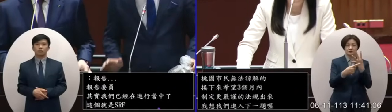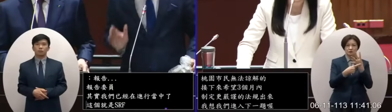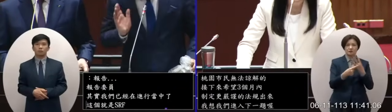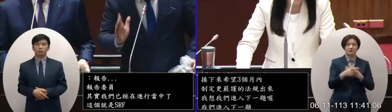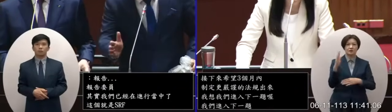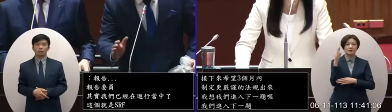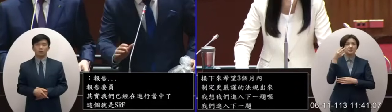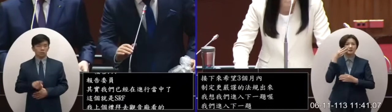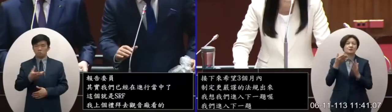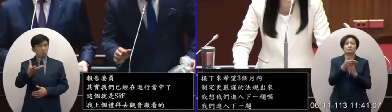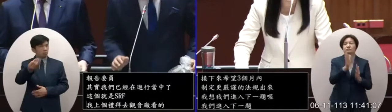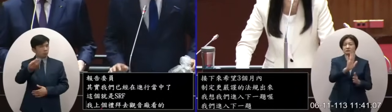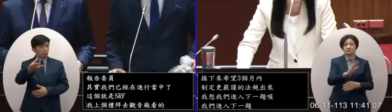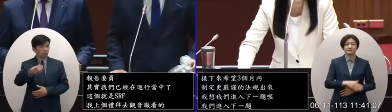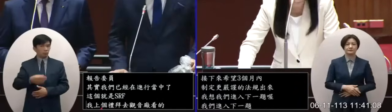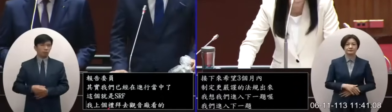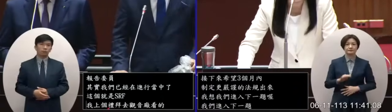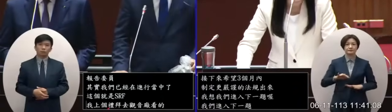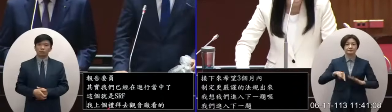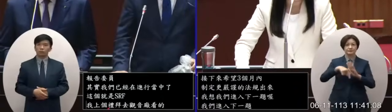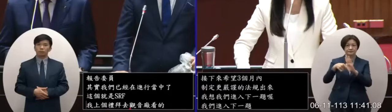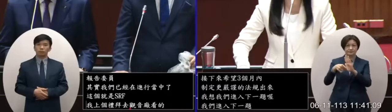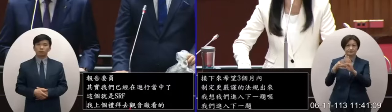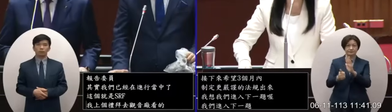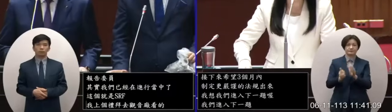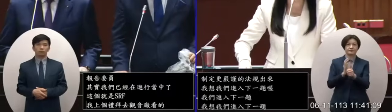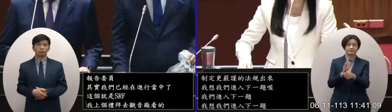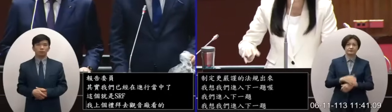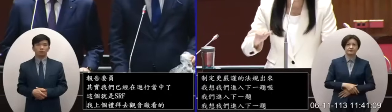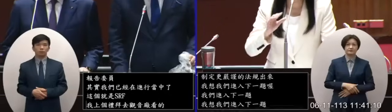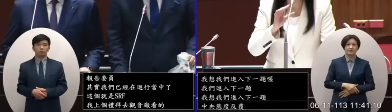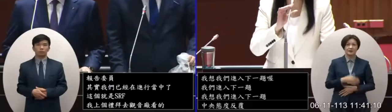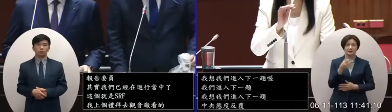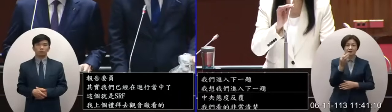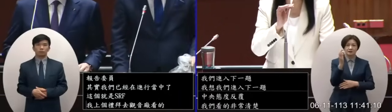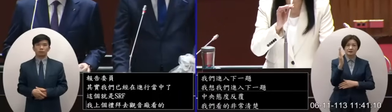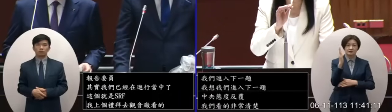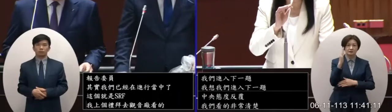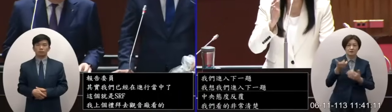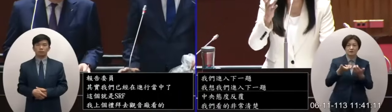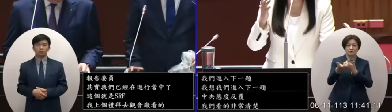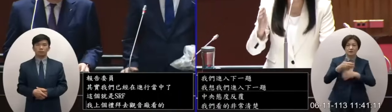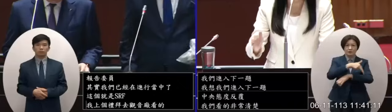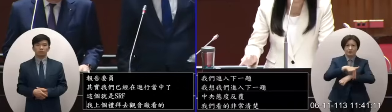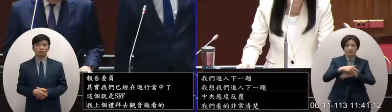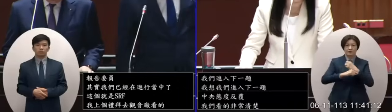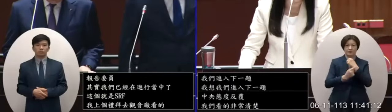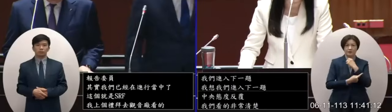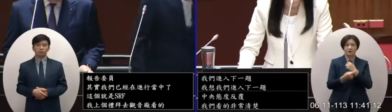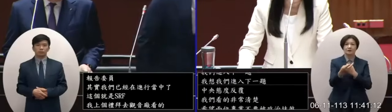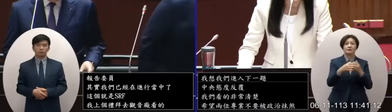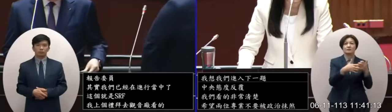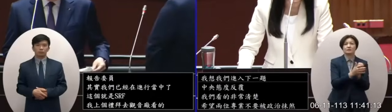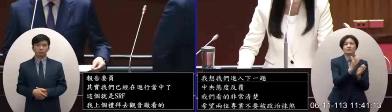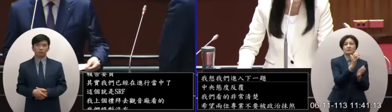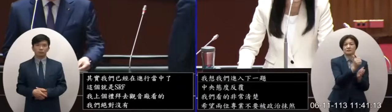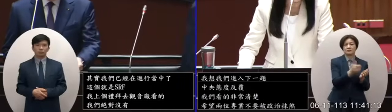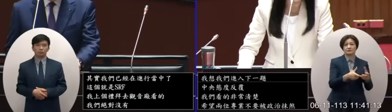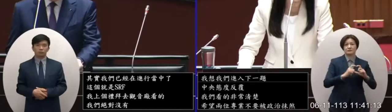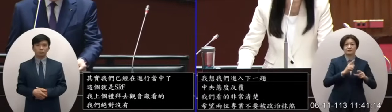抹煞了。 我们绝对没有。 那接下来我想请教院长哦，我想财化法这非常的重要哦。那两位部长请回哦。